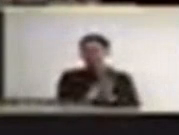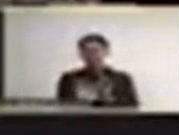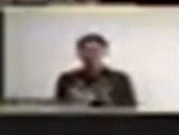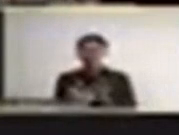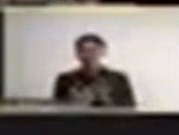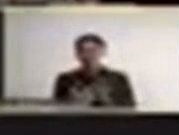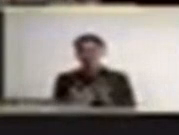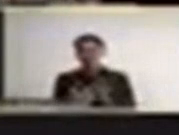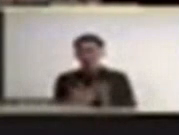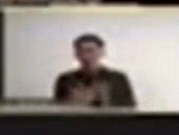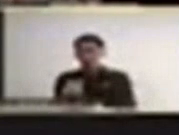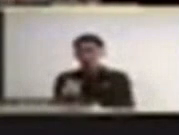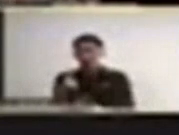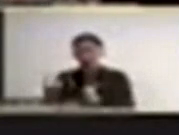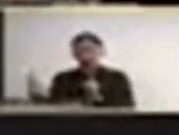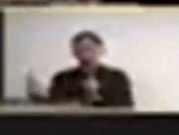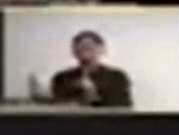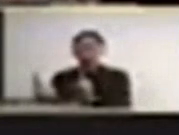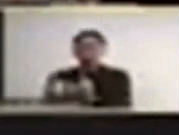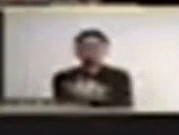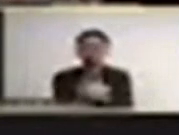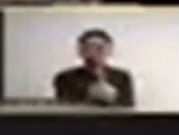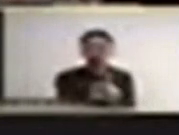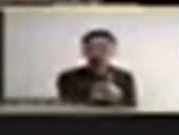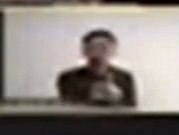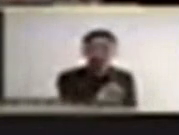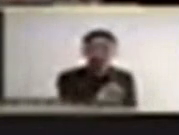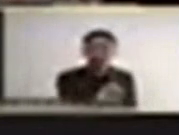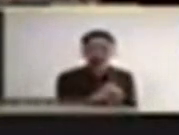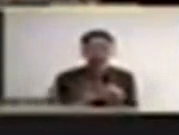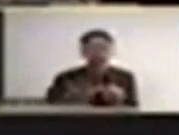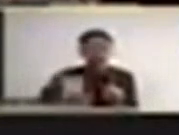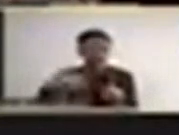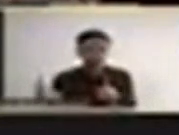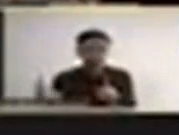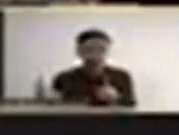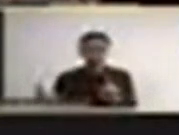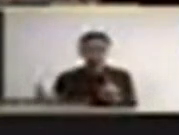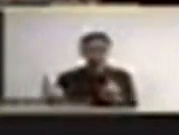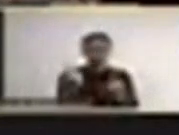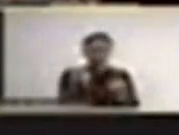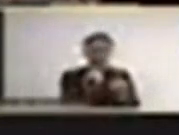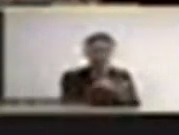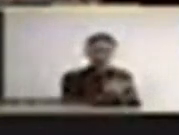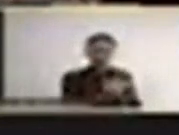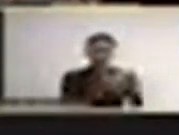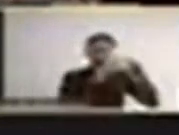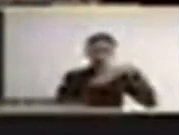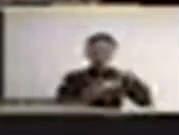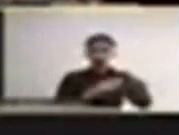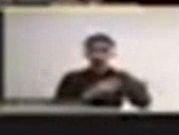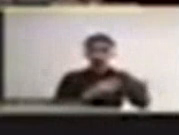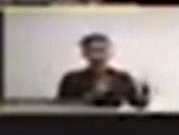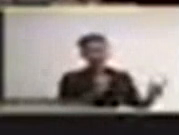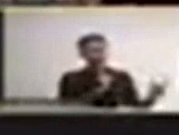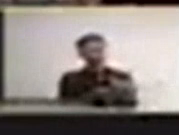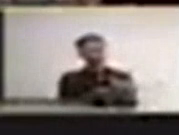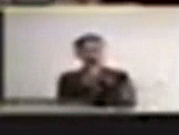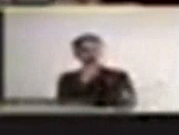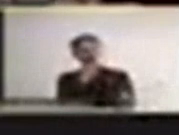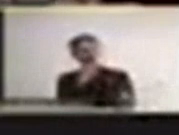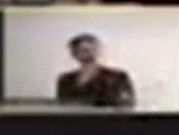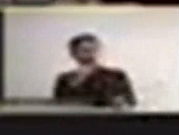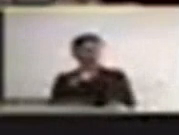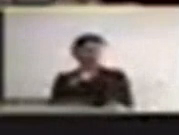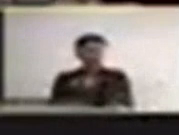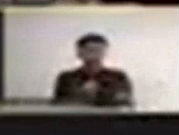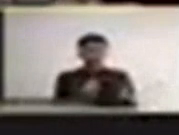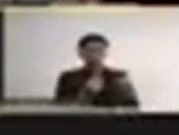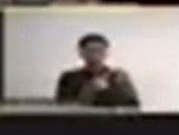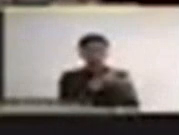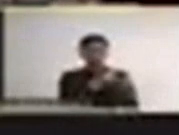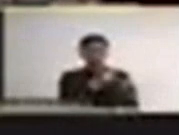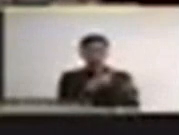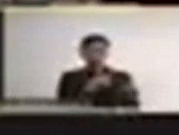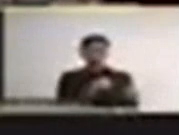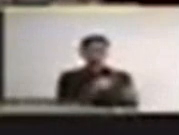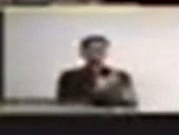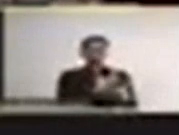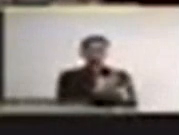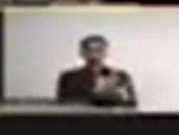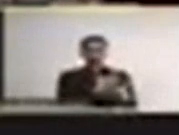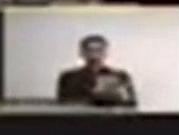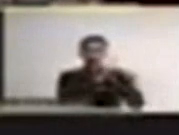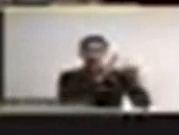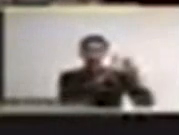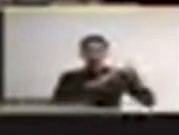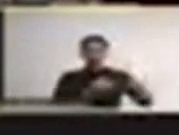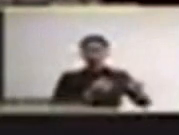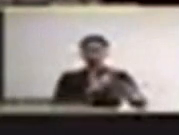dengan extended family-nya, ada mbahnya, ada kakeknya, dia bisa menularkan, itu berbahaya. Gitu. Kemudian, virus pada